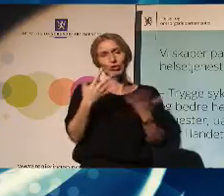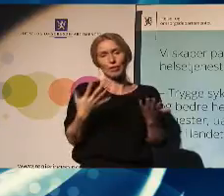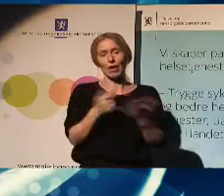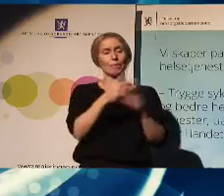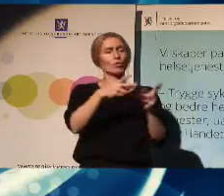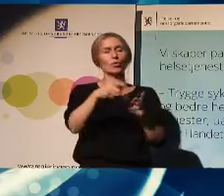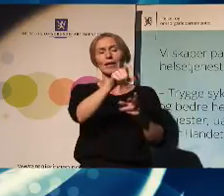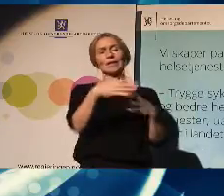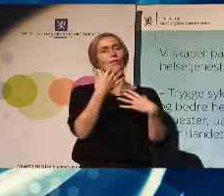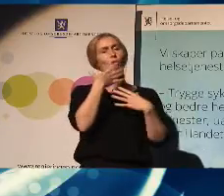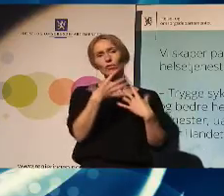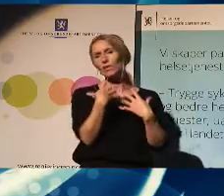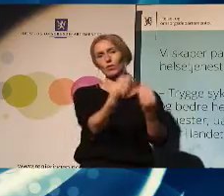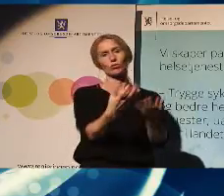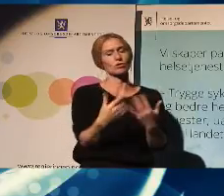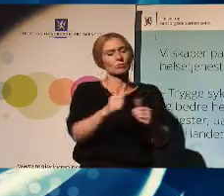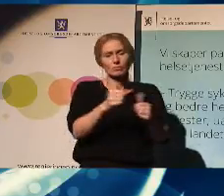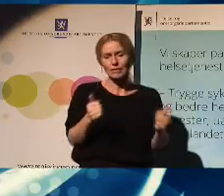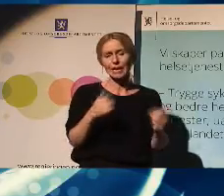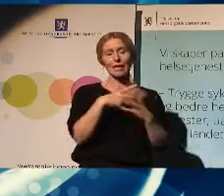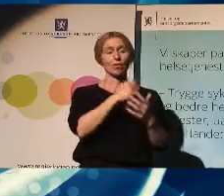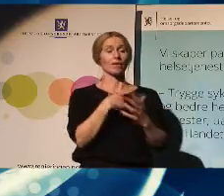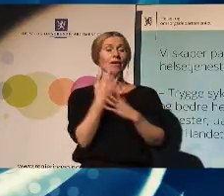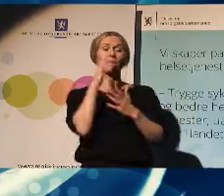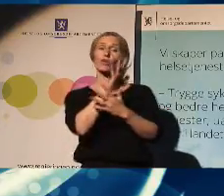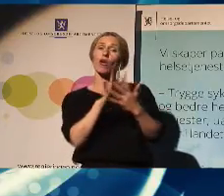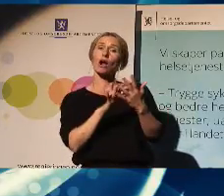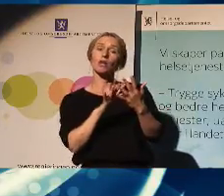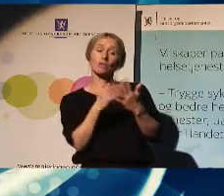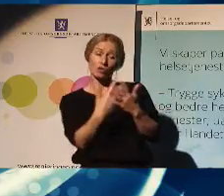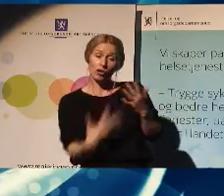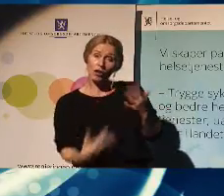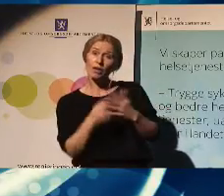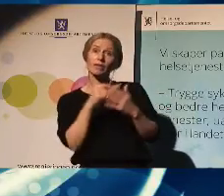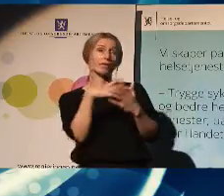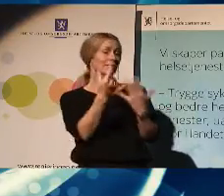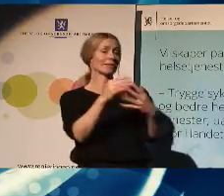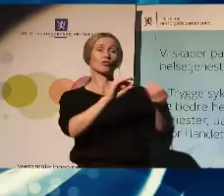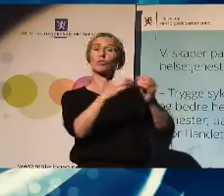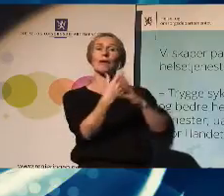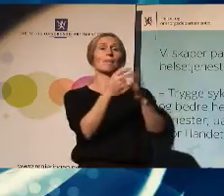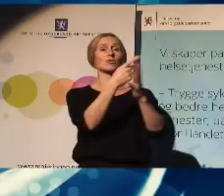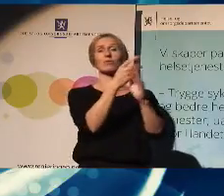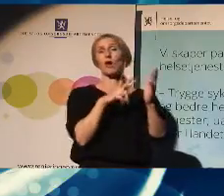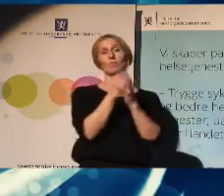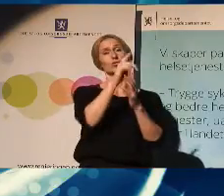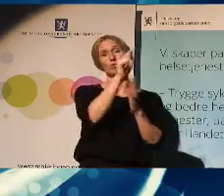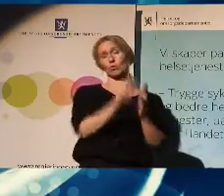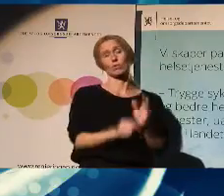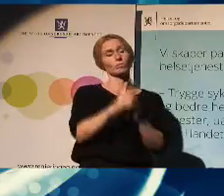tok godt imot oss, og når vi forklarte hva det var vi skulle, så var det ingen problemer med å svare på spørsmålene.